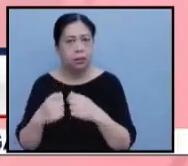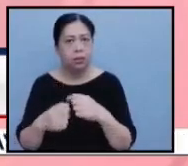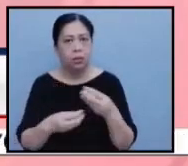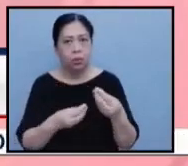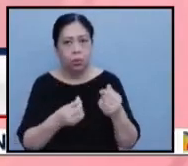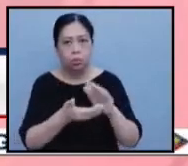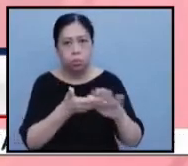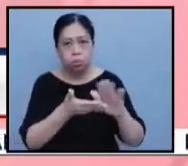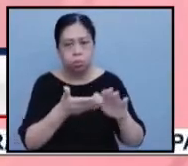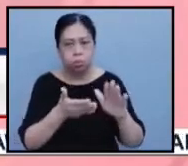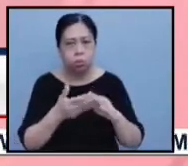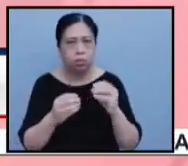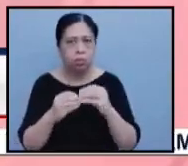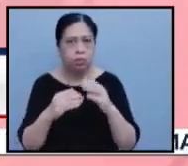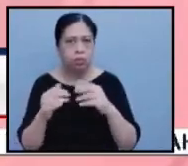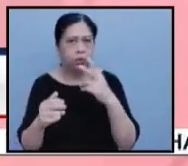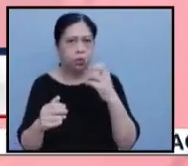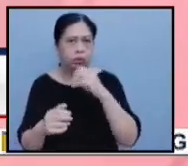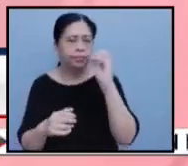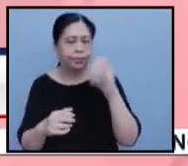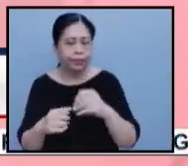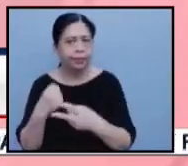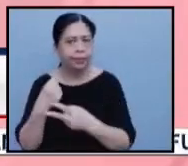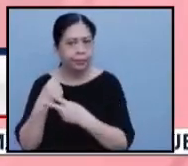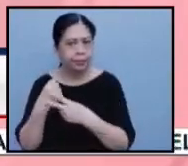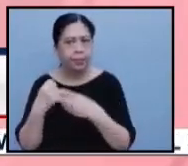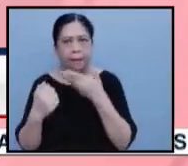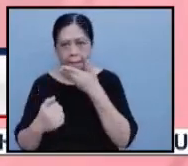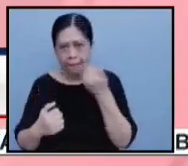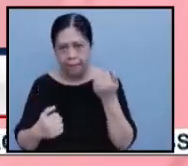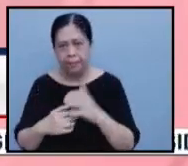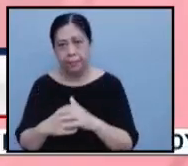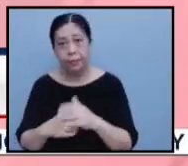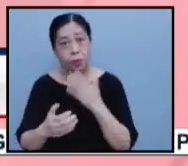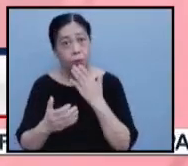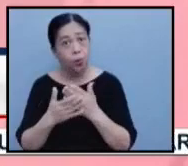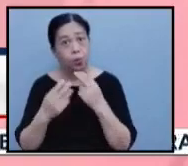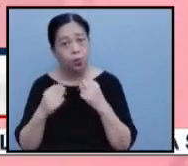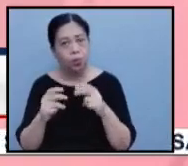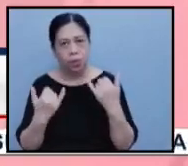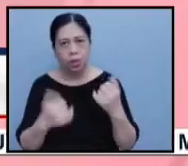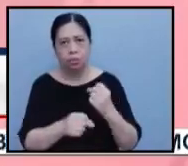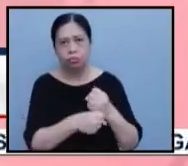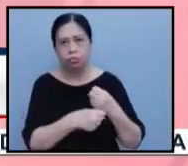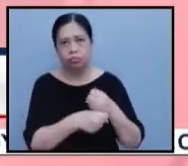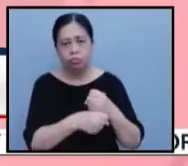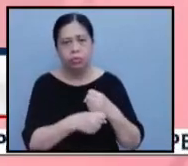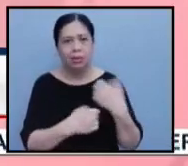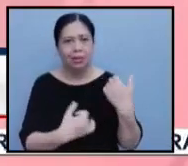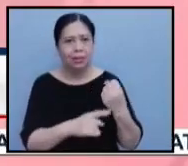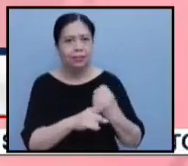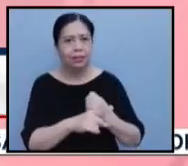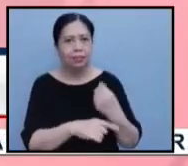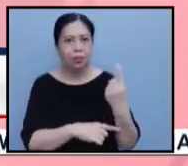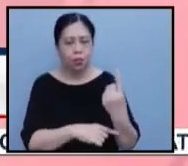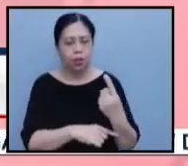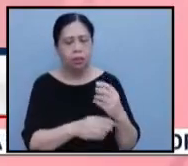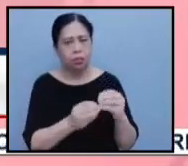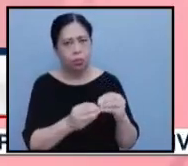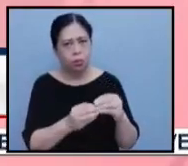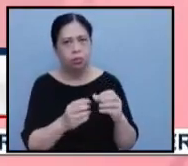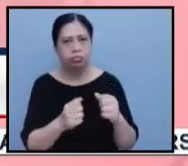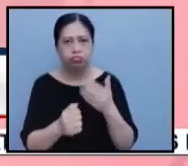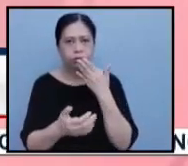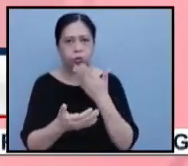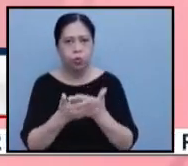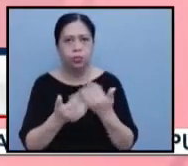than 200% better and the good news is we're also meiling already in September 1 and medyo Maganda po yung umpisa